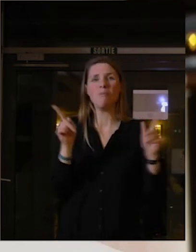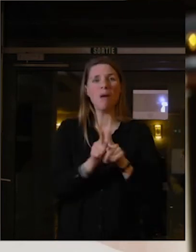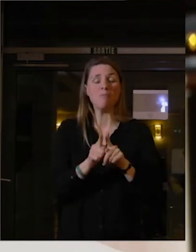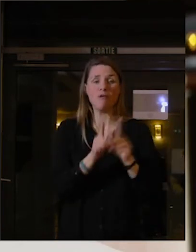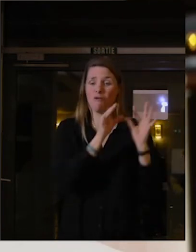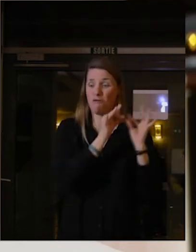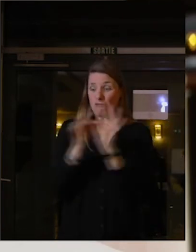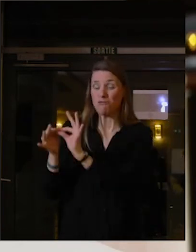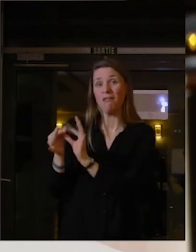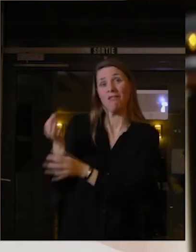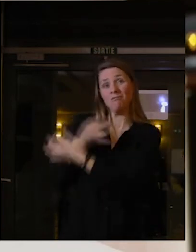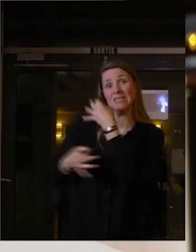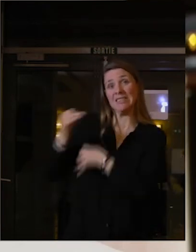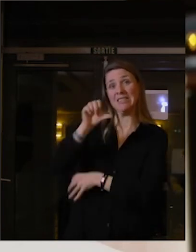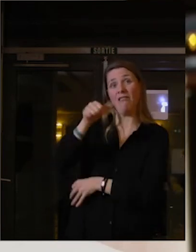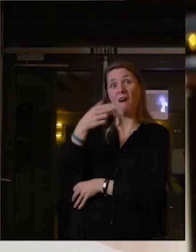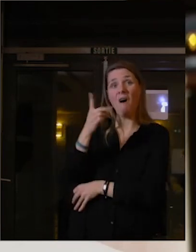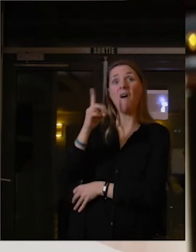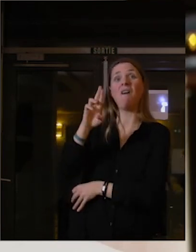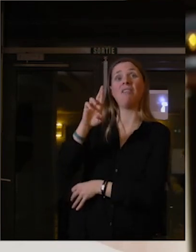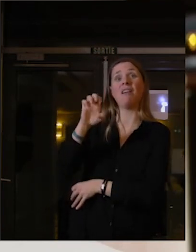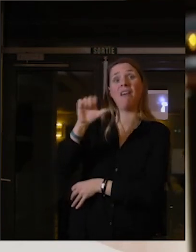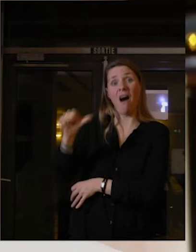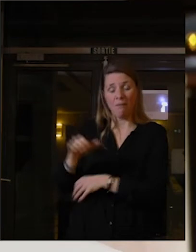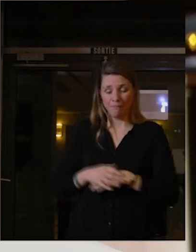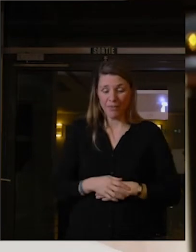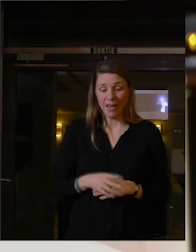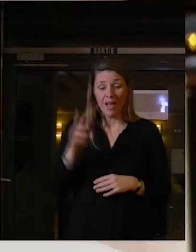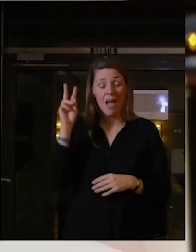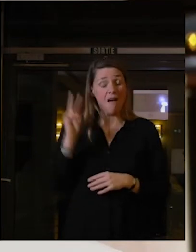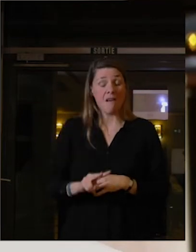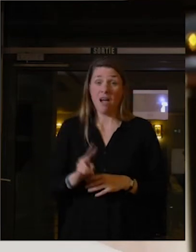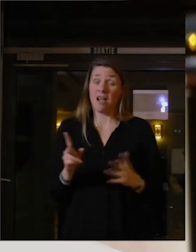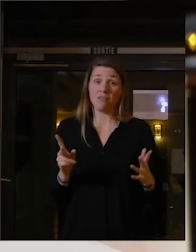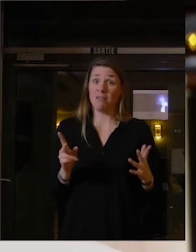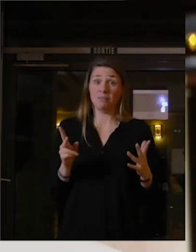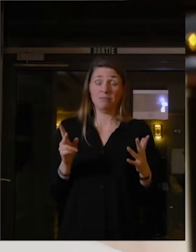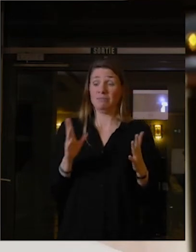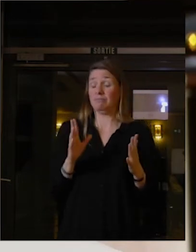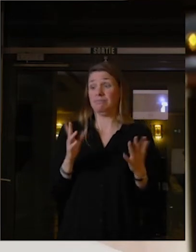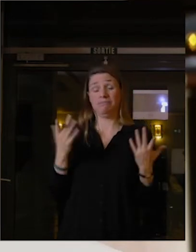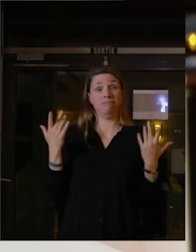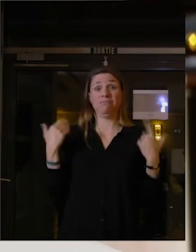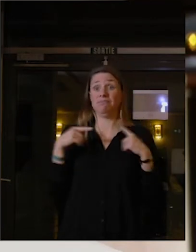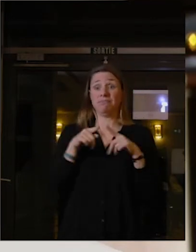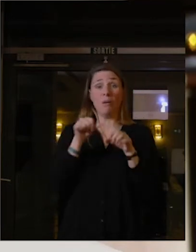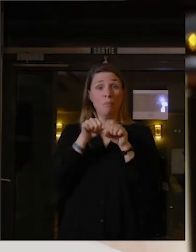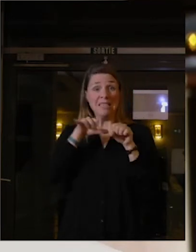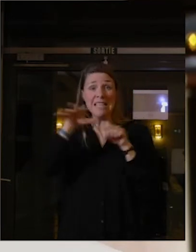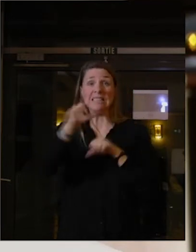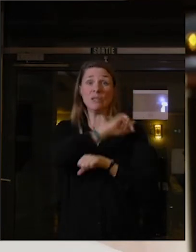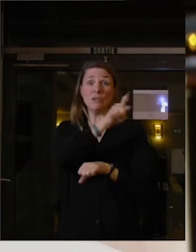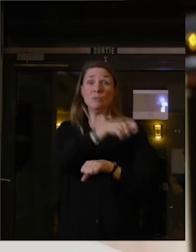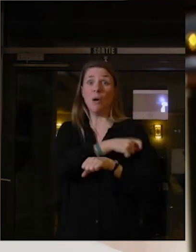rejoins ce que disait Andrea, je pense qu'il y a une profonde inégalité de traitement médiatique du sport dans